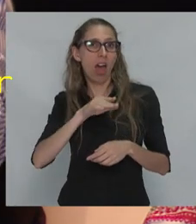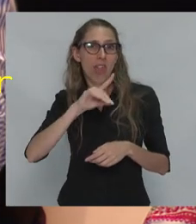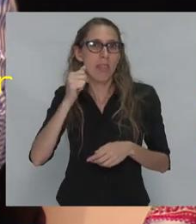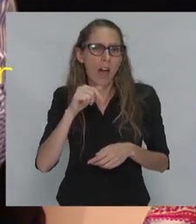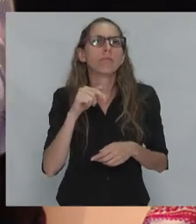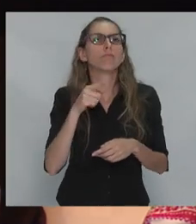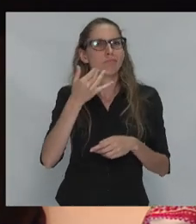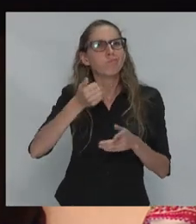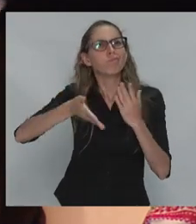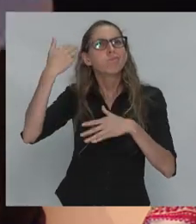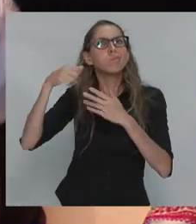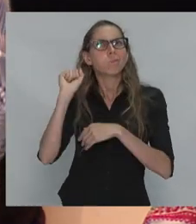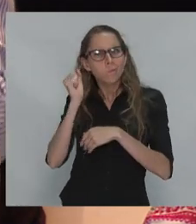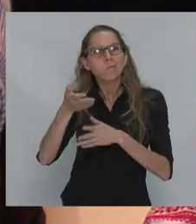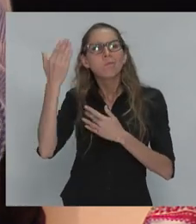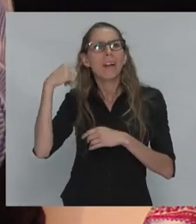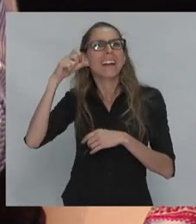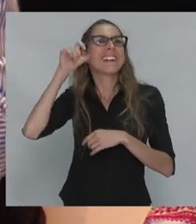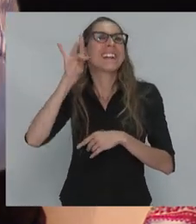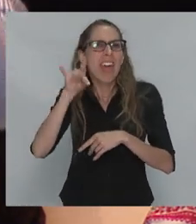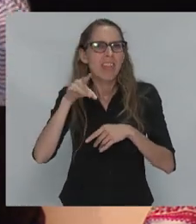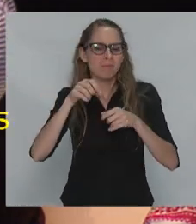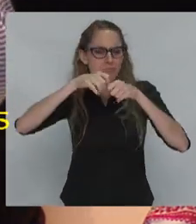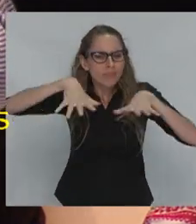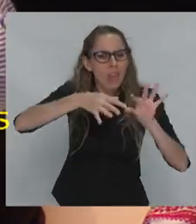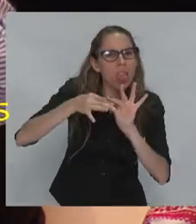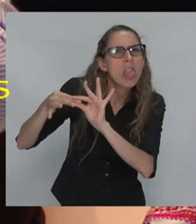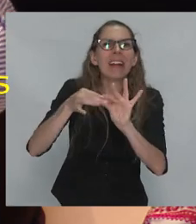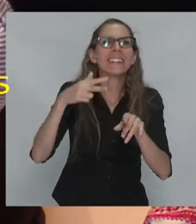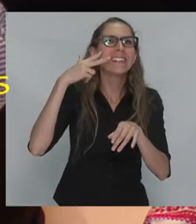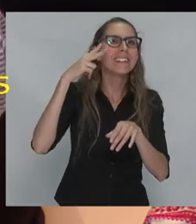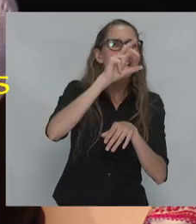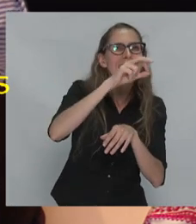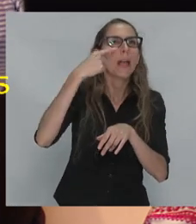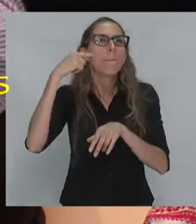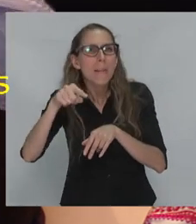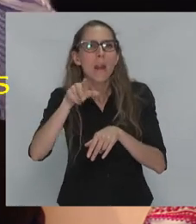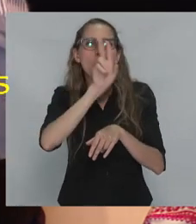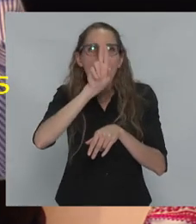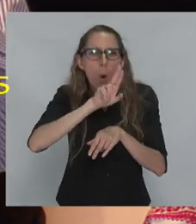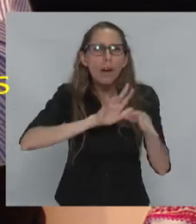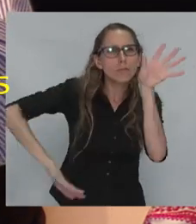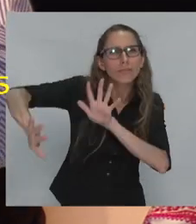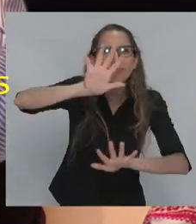femmes qui organisaient les lignes arrières. Donc ces enfants ont été soutenus par